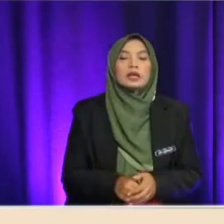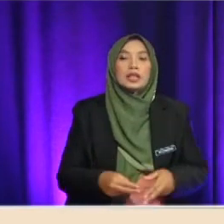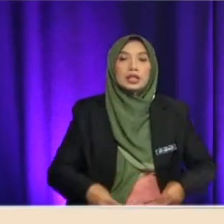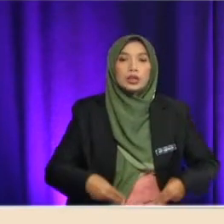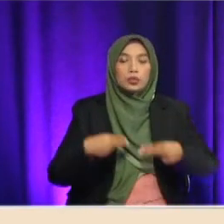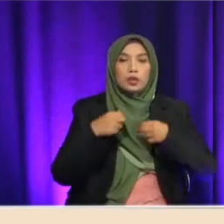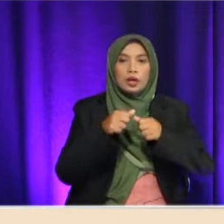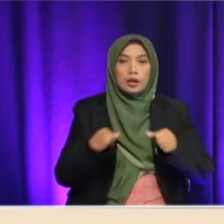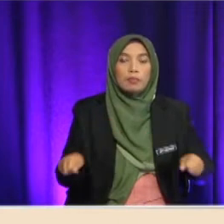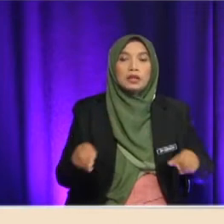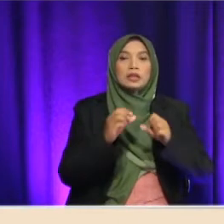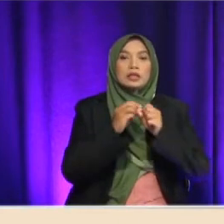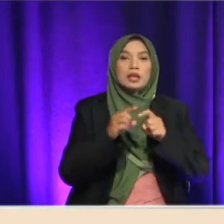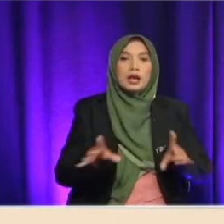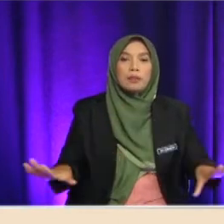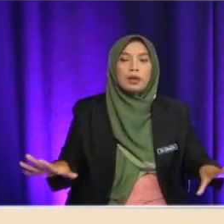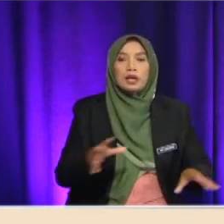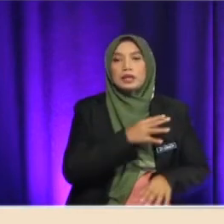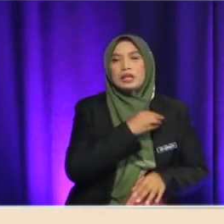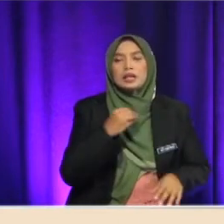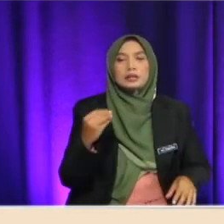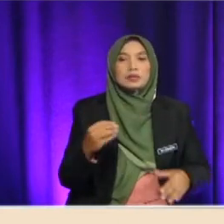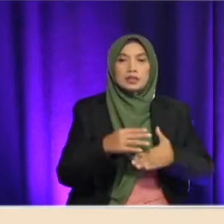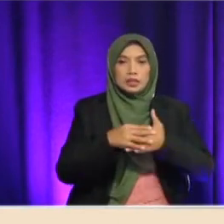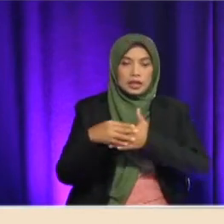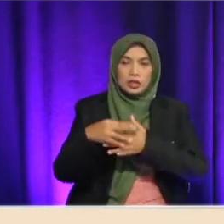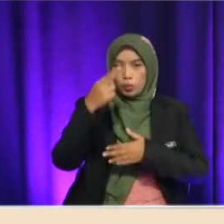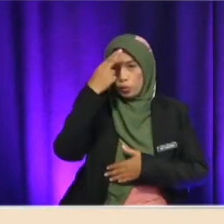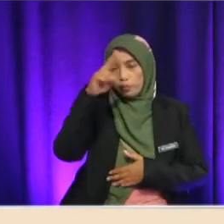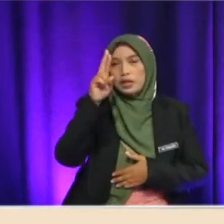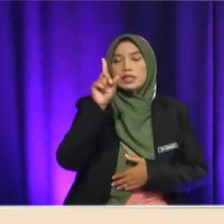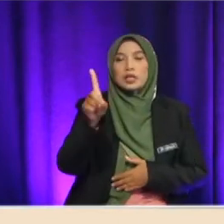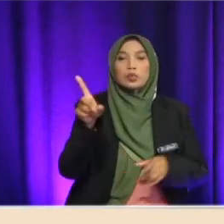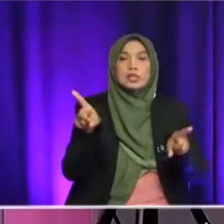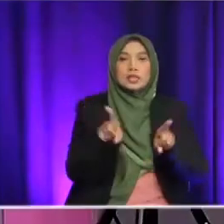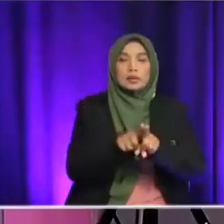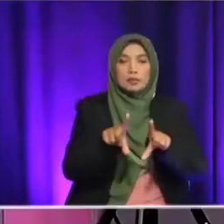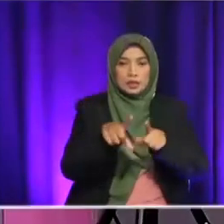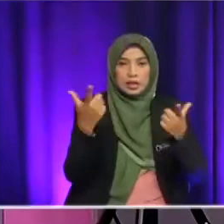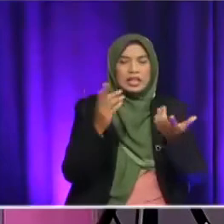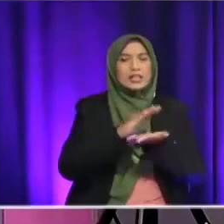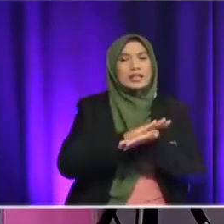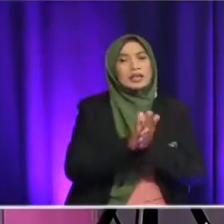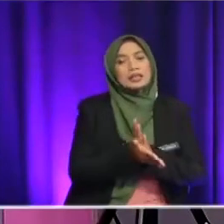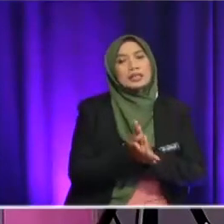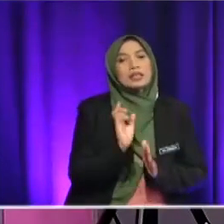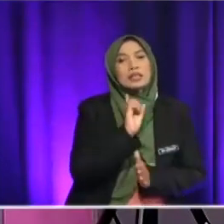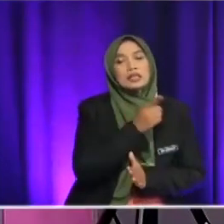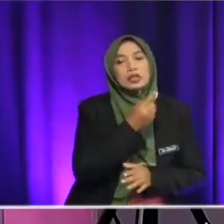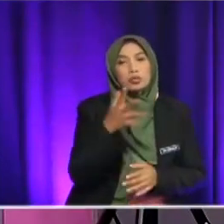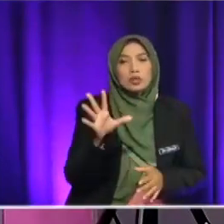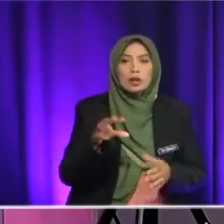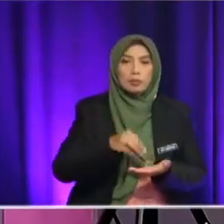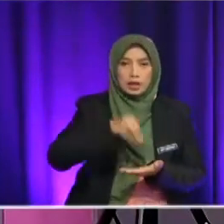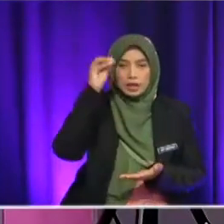damai kerana saling menghormati antara satu sama lain. Jadi, kita dah belajar tiga isi.